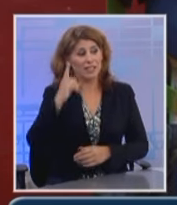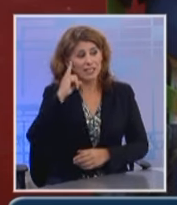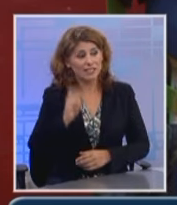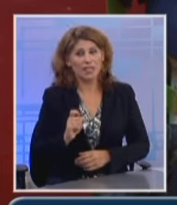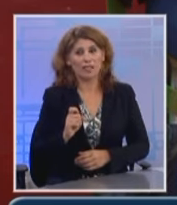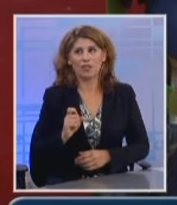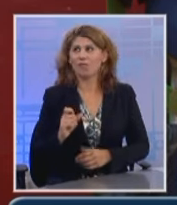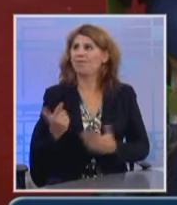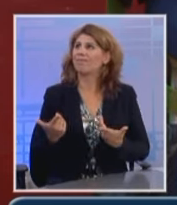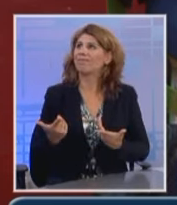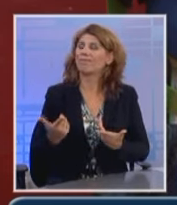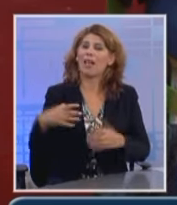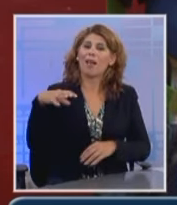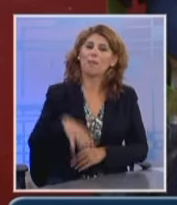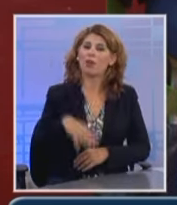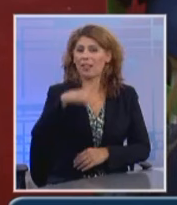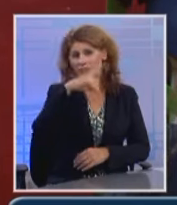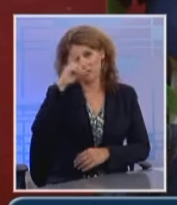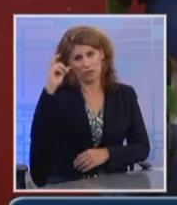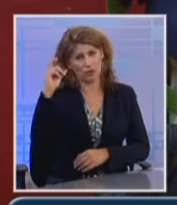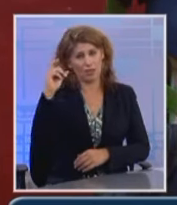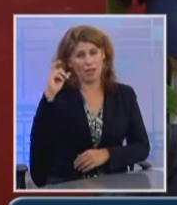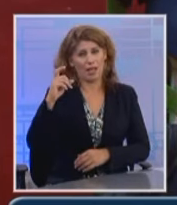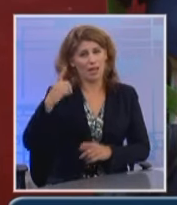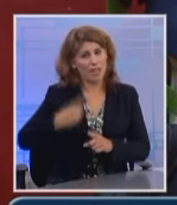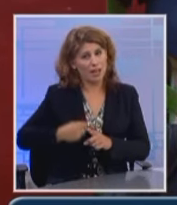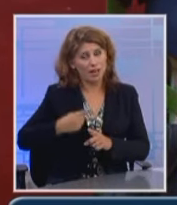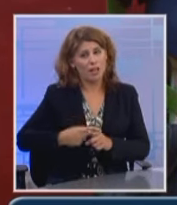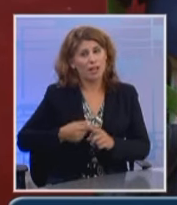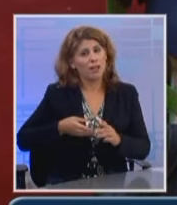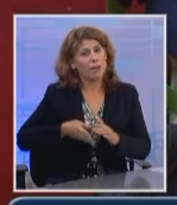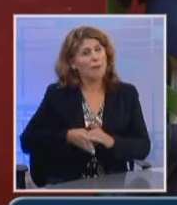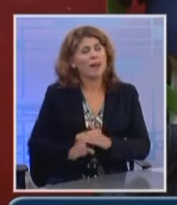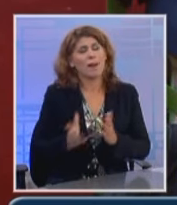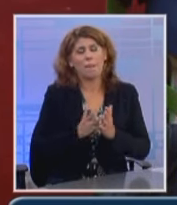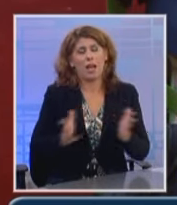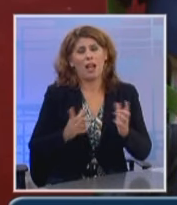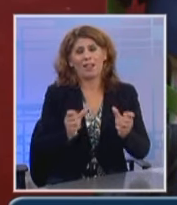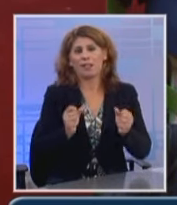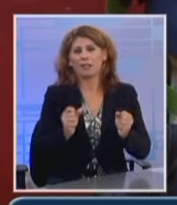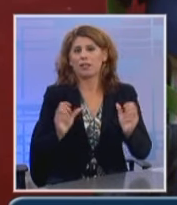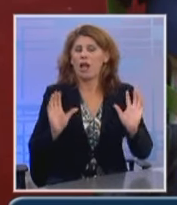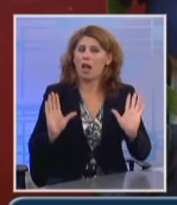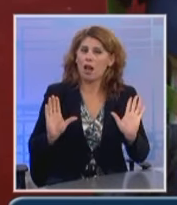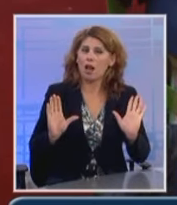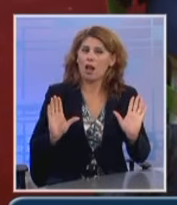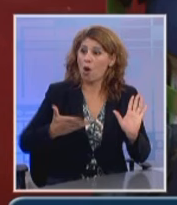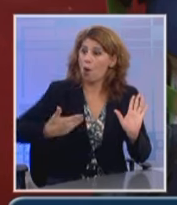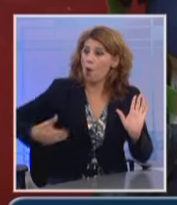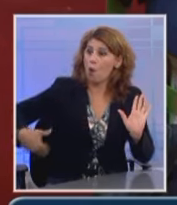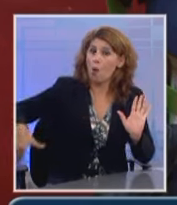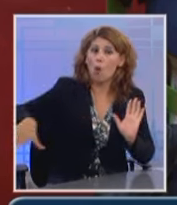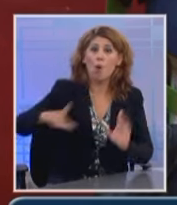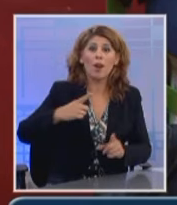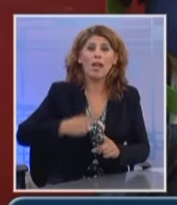οι καταστάσεις είναι δύσκολες και η χώρα μας περνάει από μια μεγάλη κρίση. Ωστόσο, σαν Έλληνες,